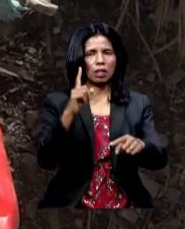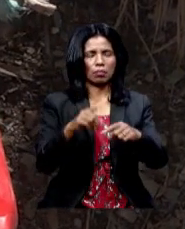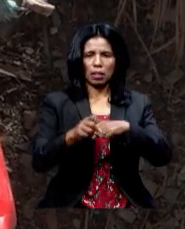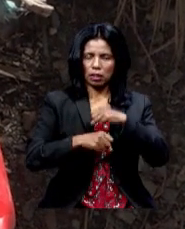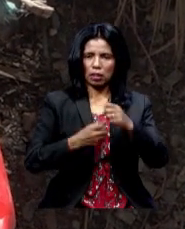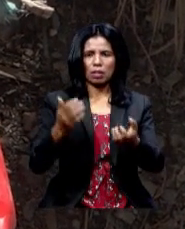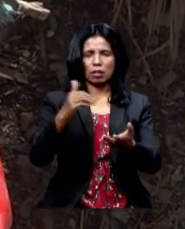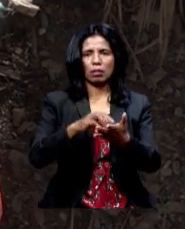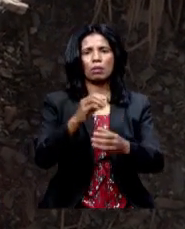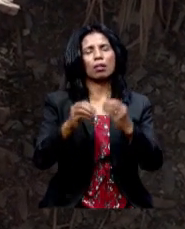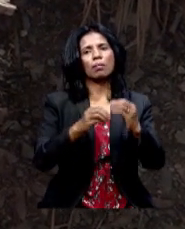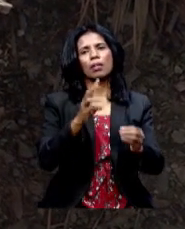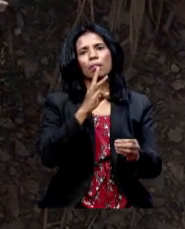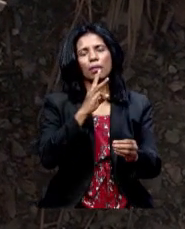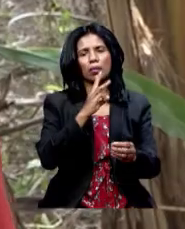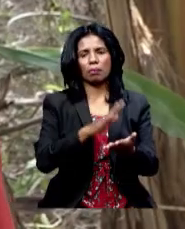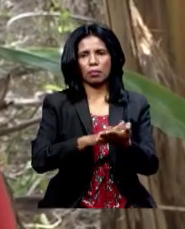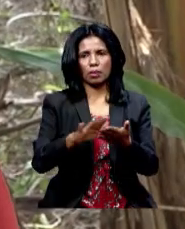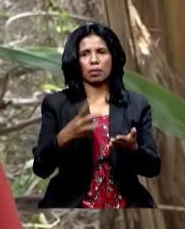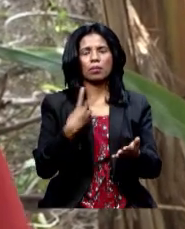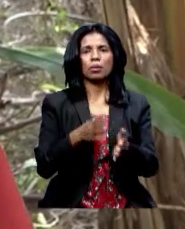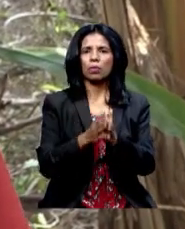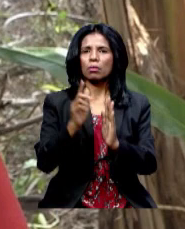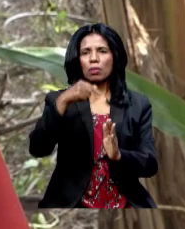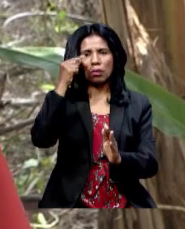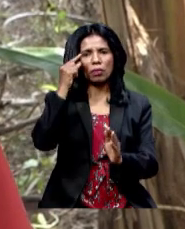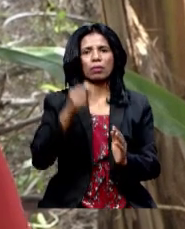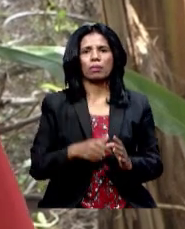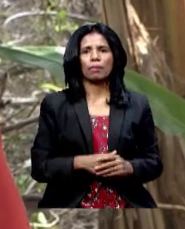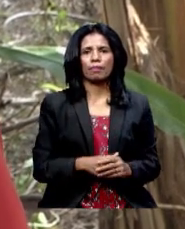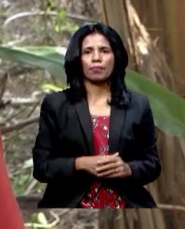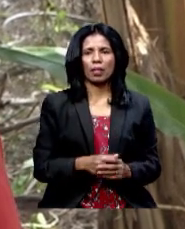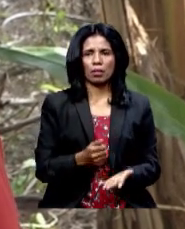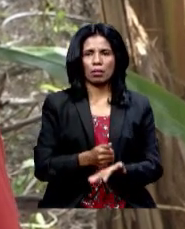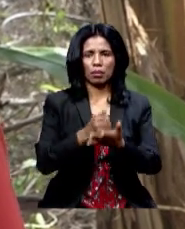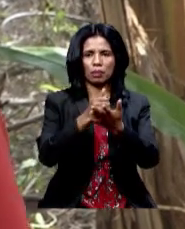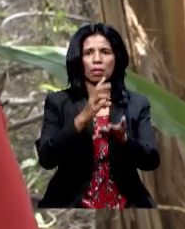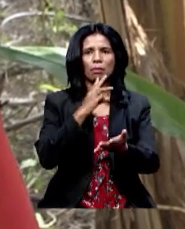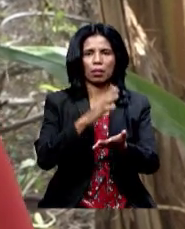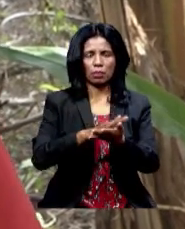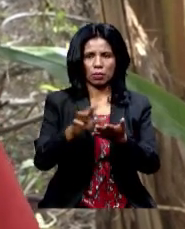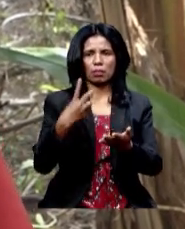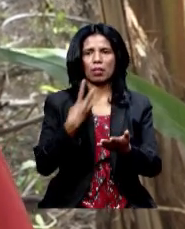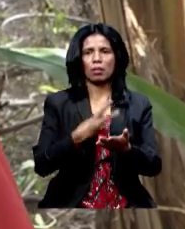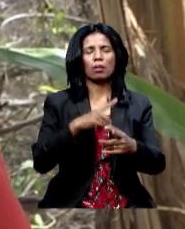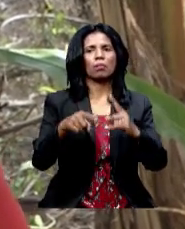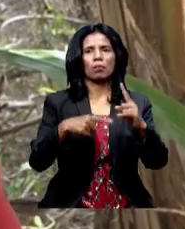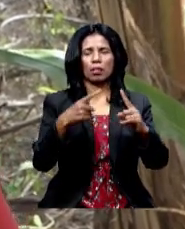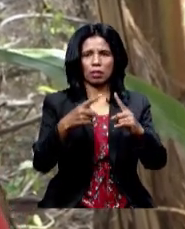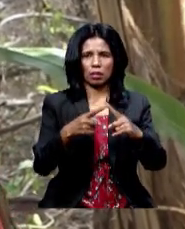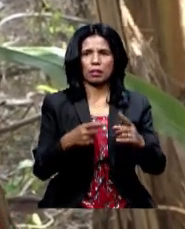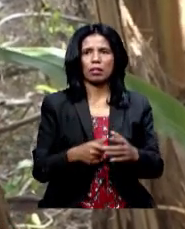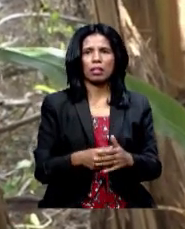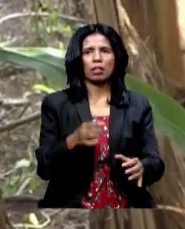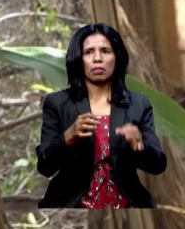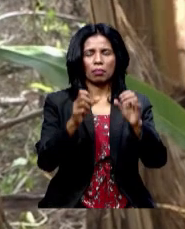stan ba bemos. Ami hakara ku fusu ba governo, atu fasilita bemos Miami, kon hira bele bele